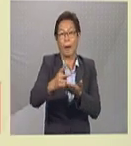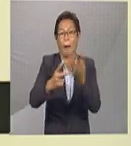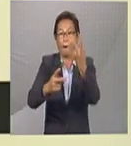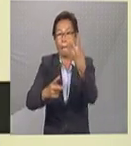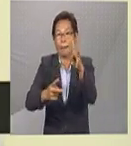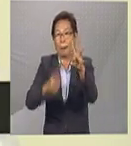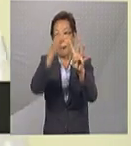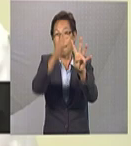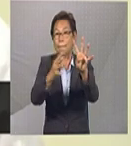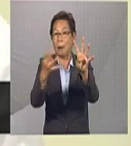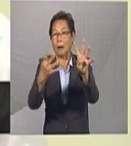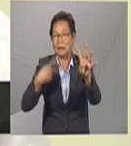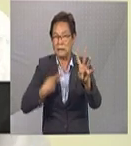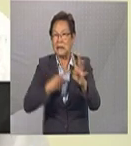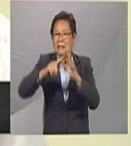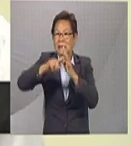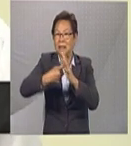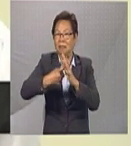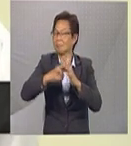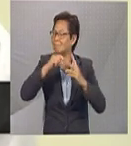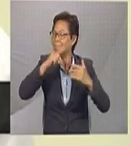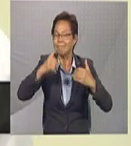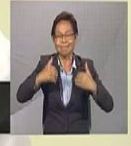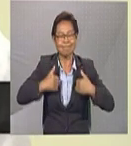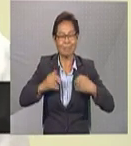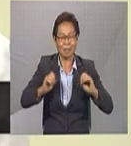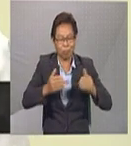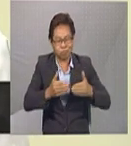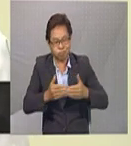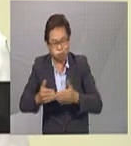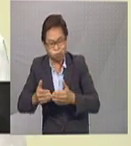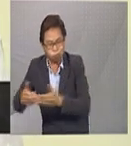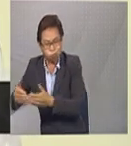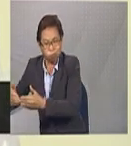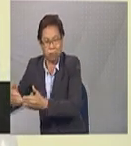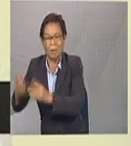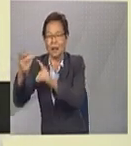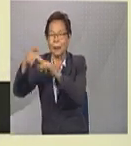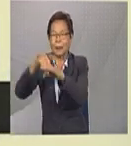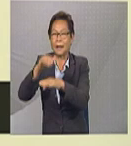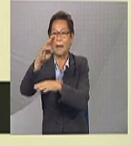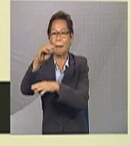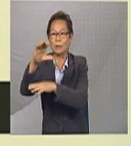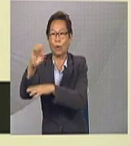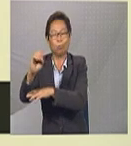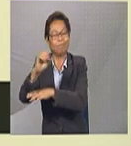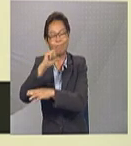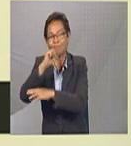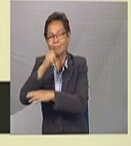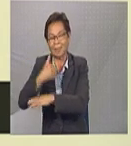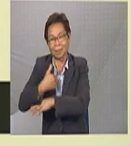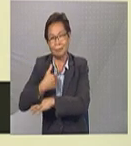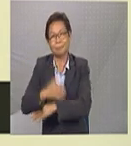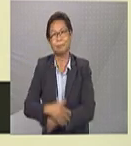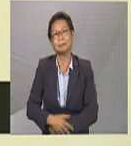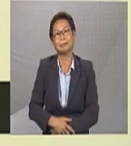nanti, selepas 2 minggu kita perkenalkan, tidak ada lagi sambungan kepada sekatan